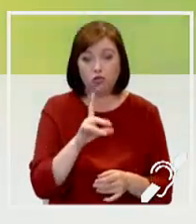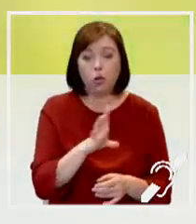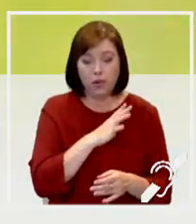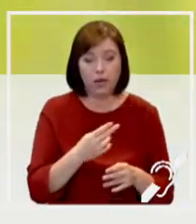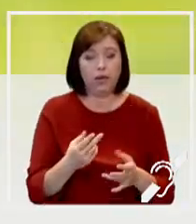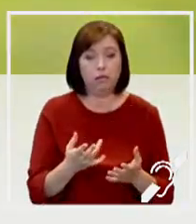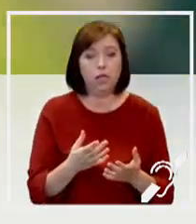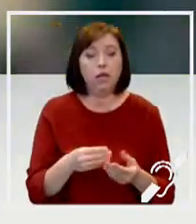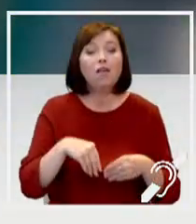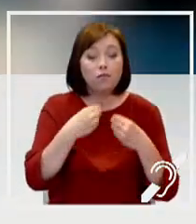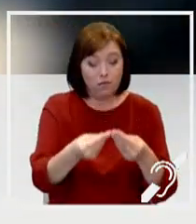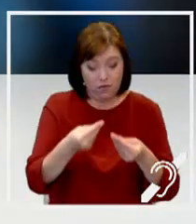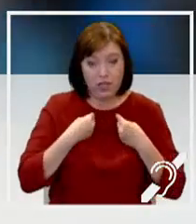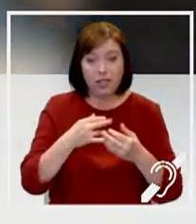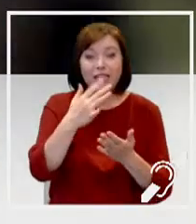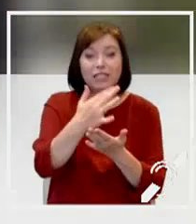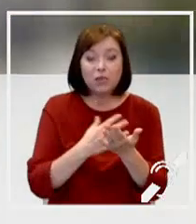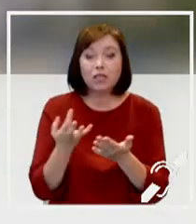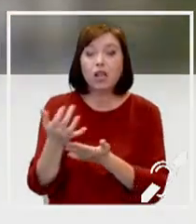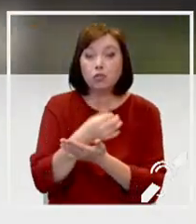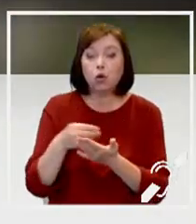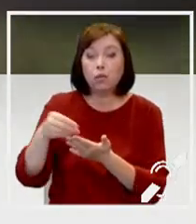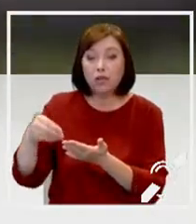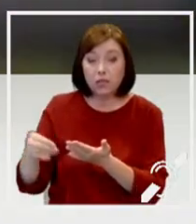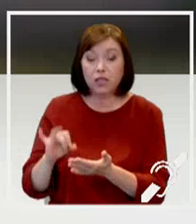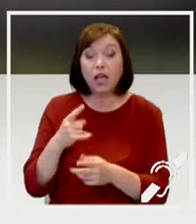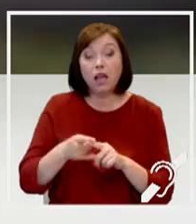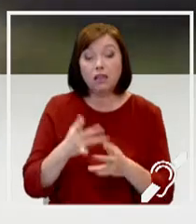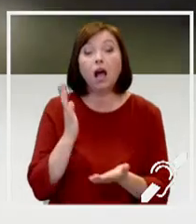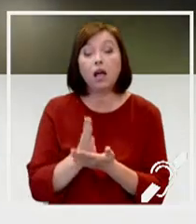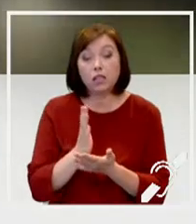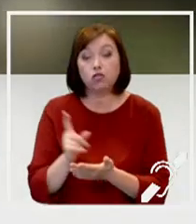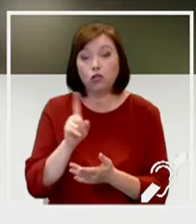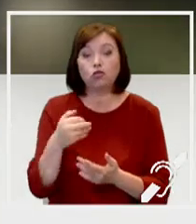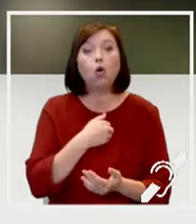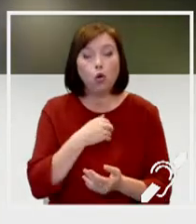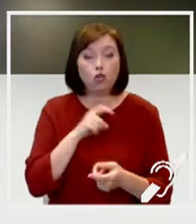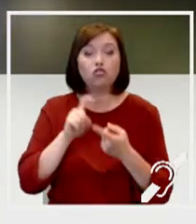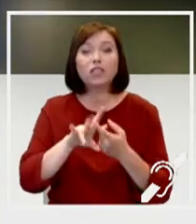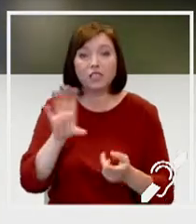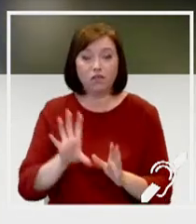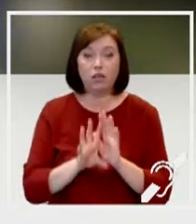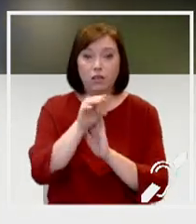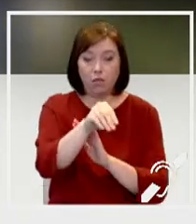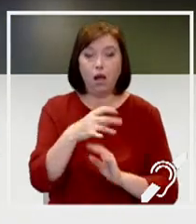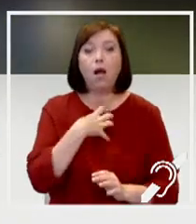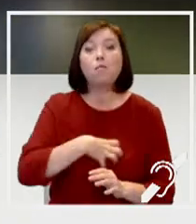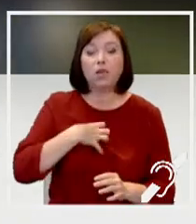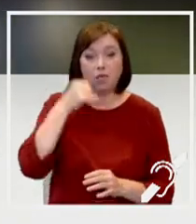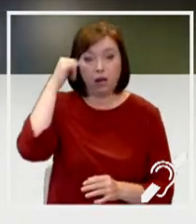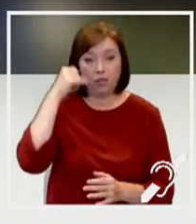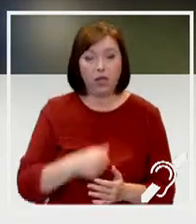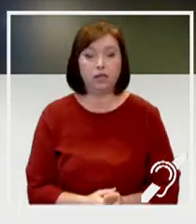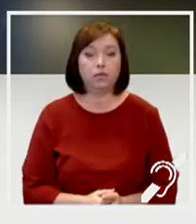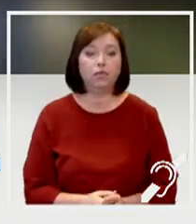fost eliberate listele pentru colectarea semnăturilor, iar asta înseamnă că intenționează să candideze independent, dacă îi va permite legea. Как бы